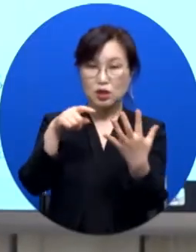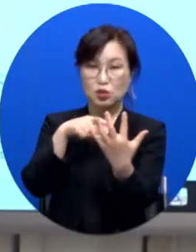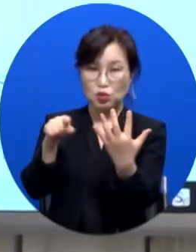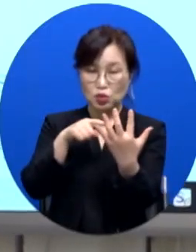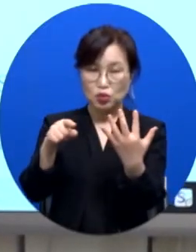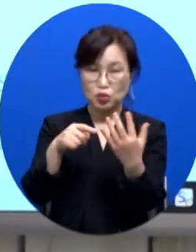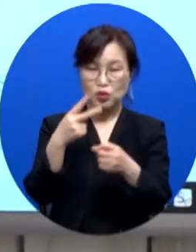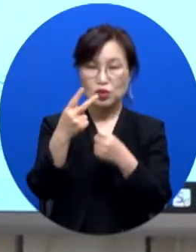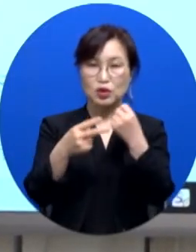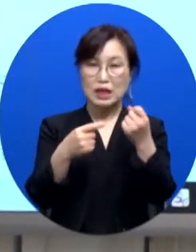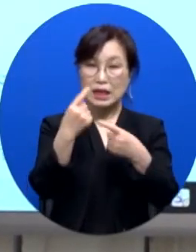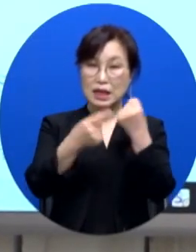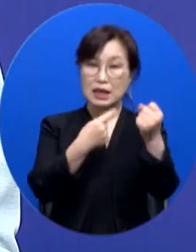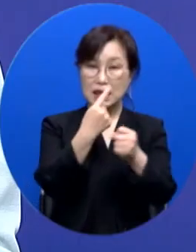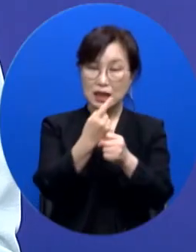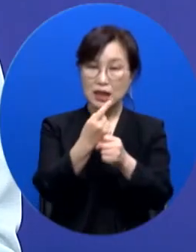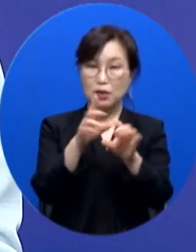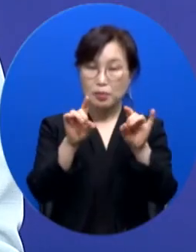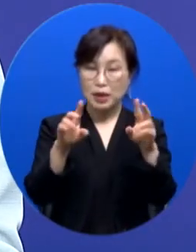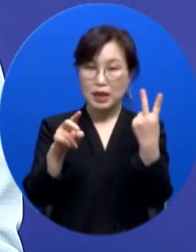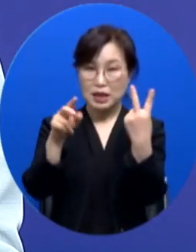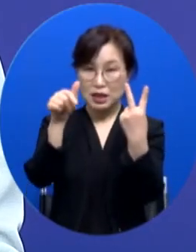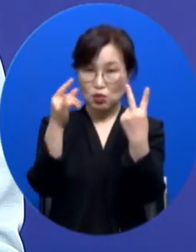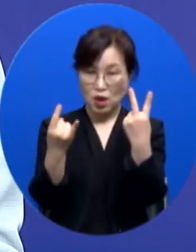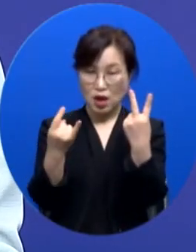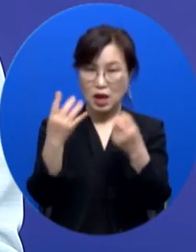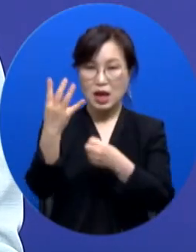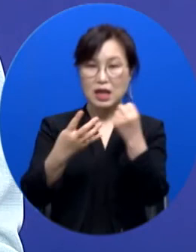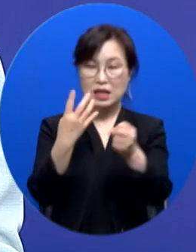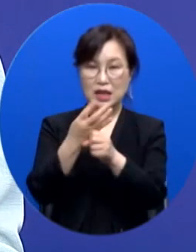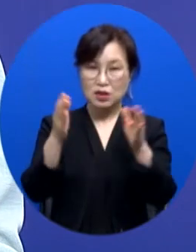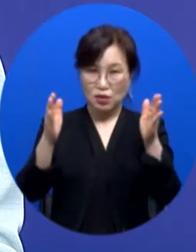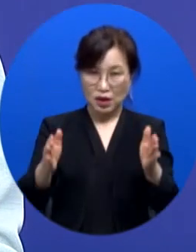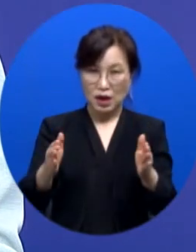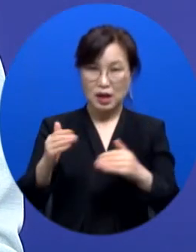동안 진행할 예정입니다. 네,